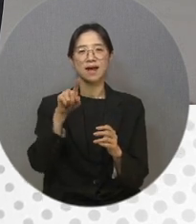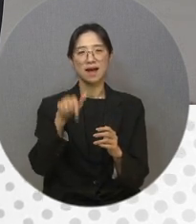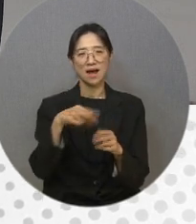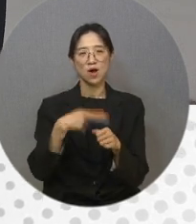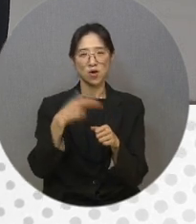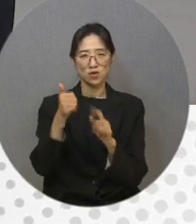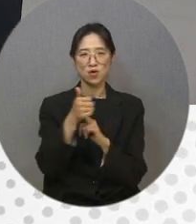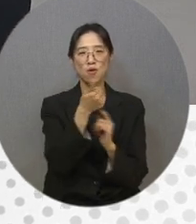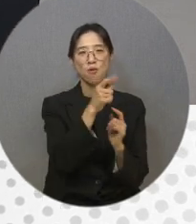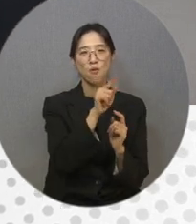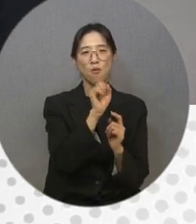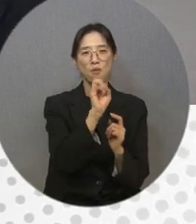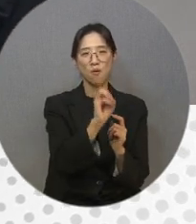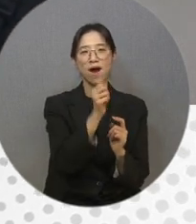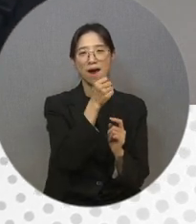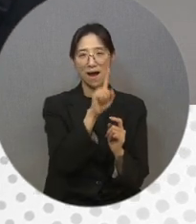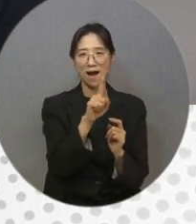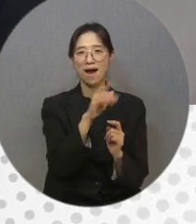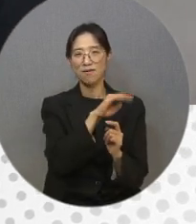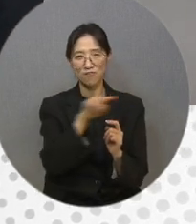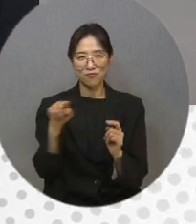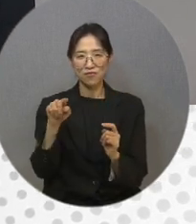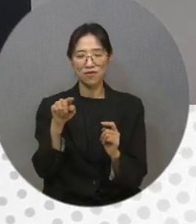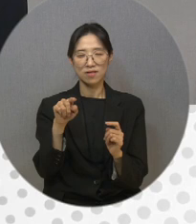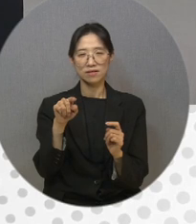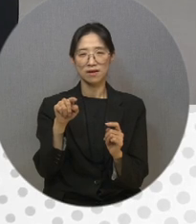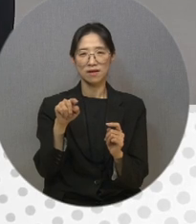황하에서 우리 압록까지